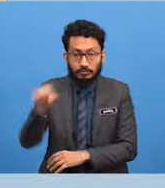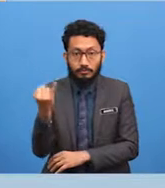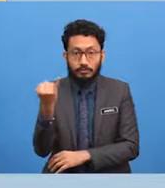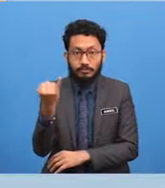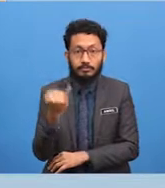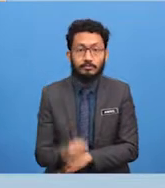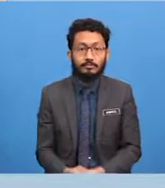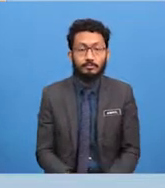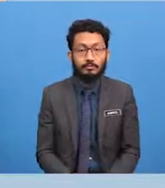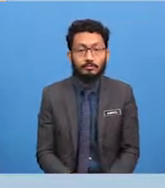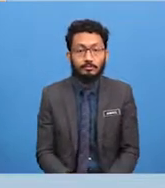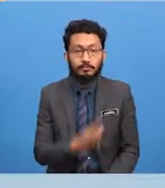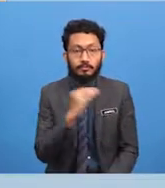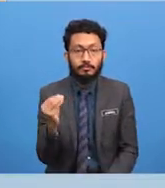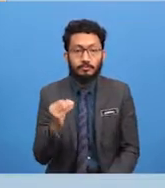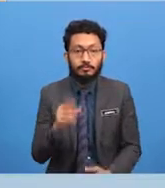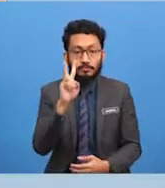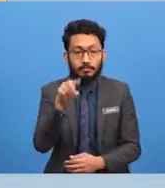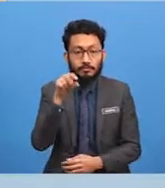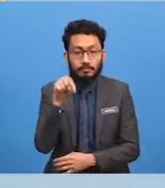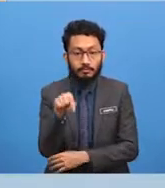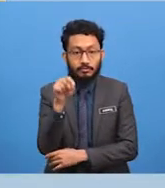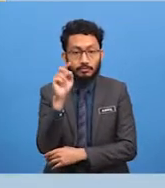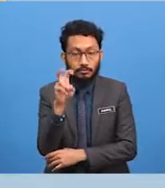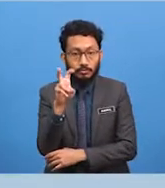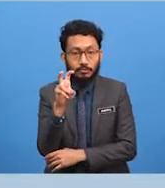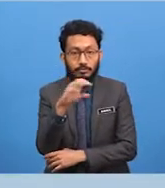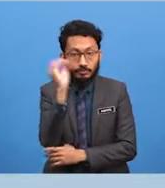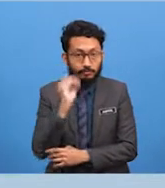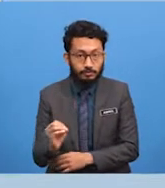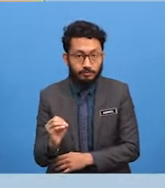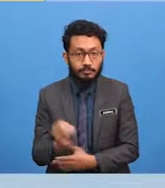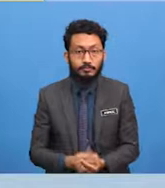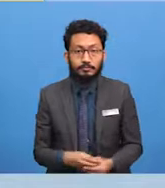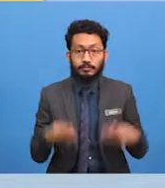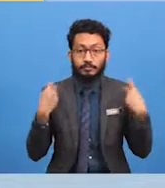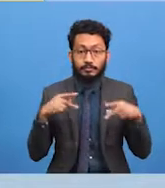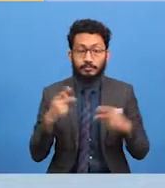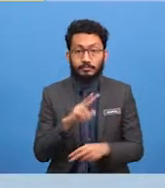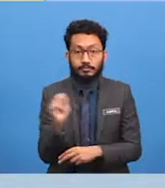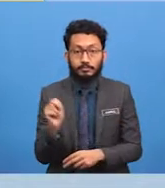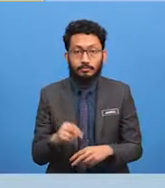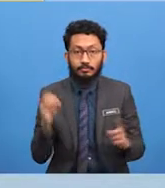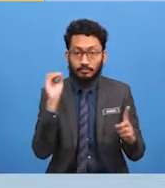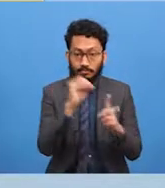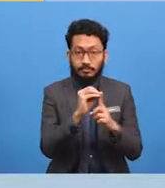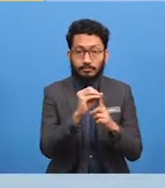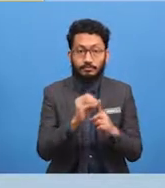unit dan 20% share pasaran. Ketiga, objektif